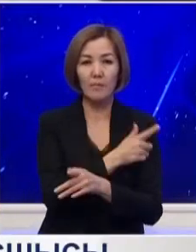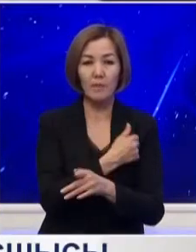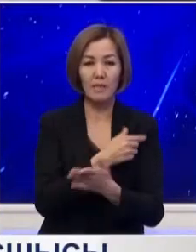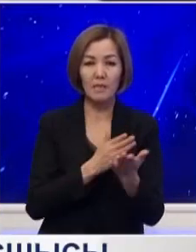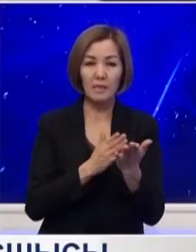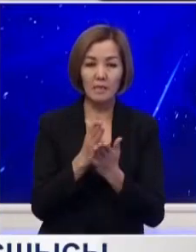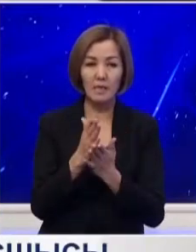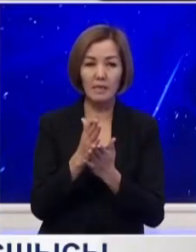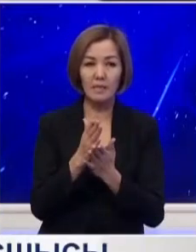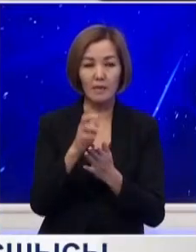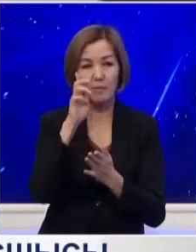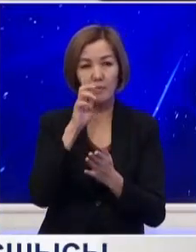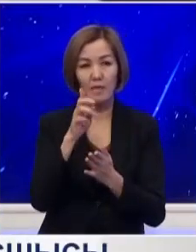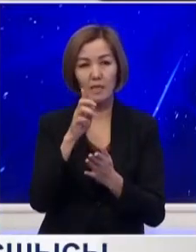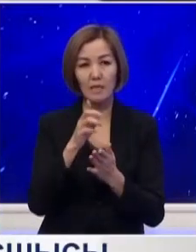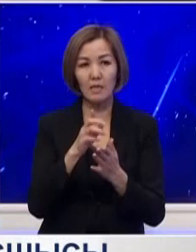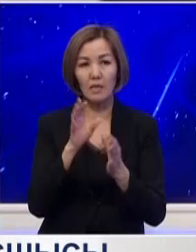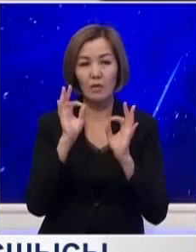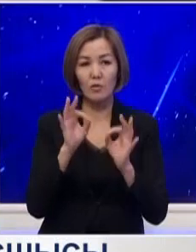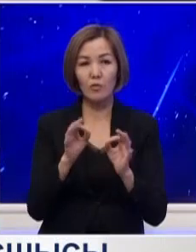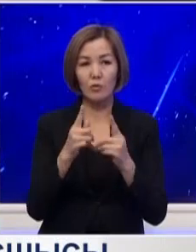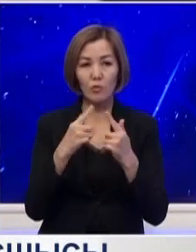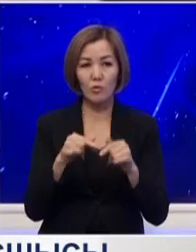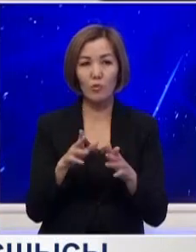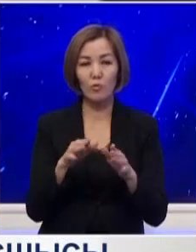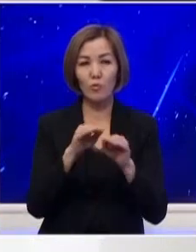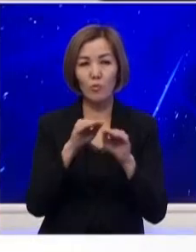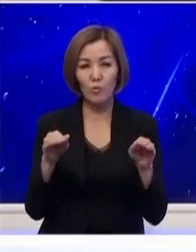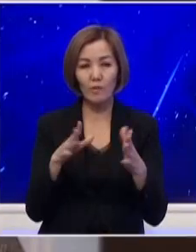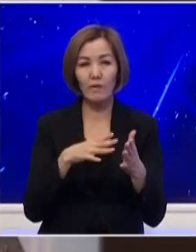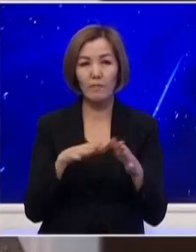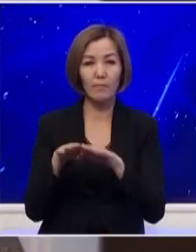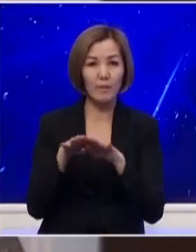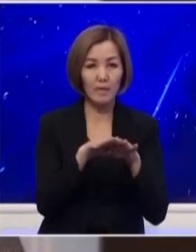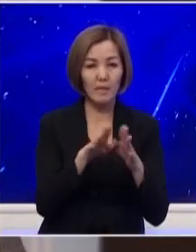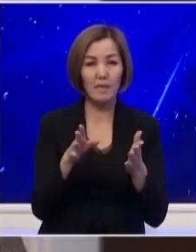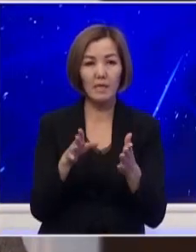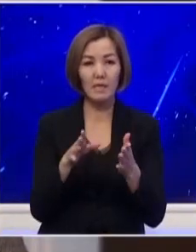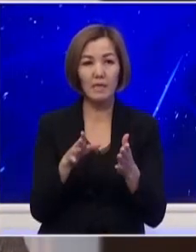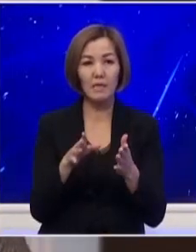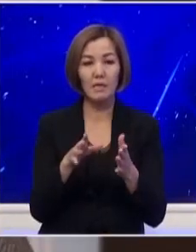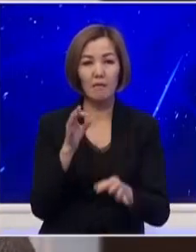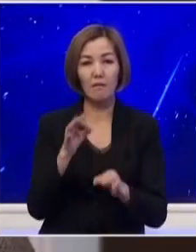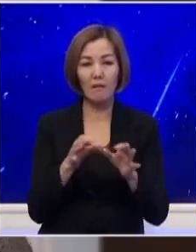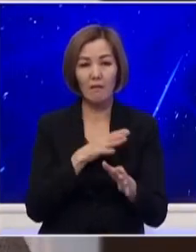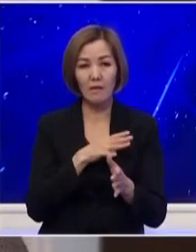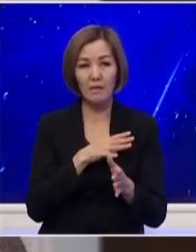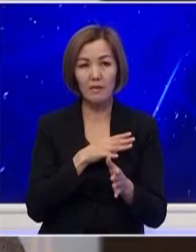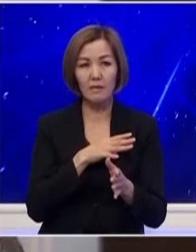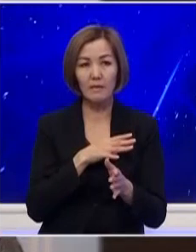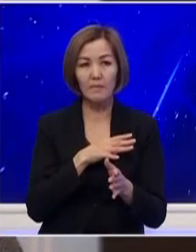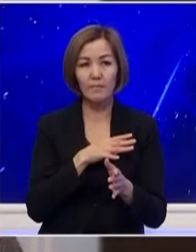саласындағы мемлекеттің саясатының жүргізілу деңгейі қаншалықты жүріп жатқанын талқылау,